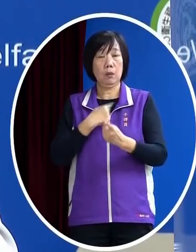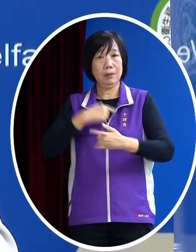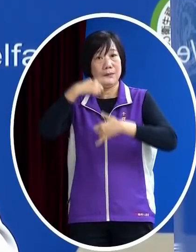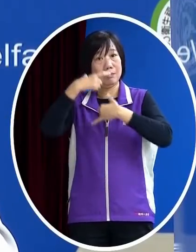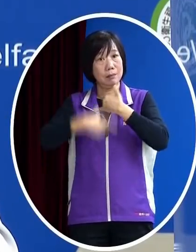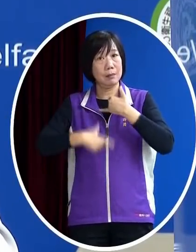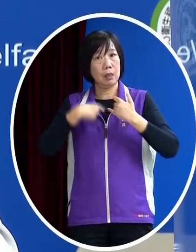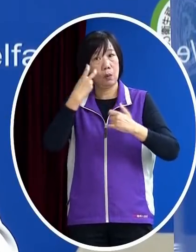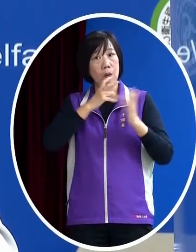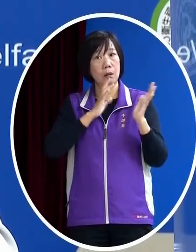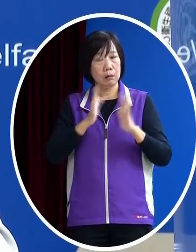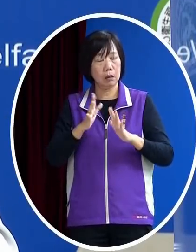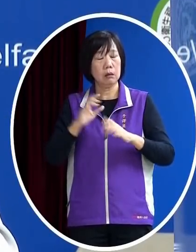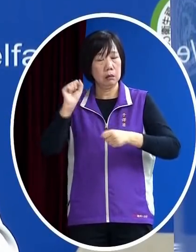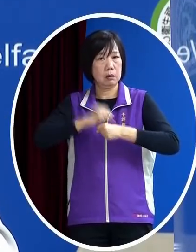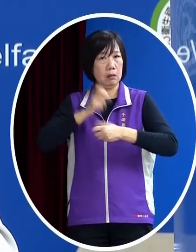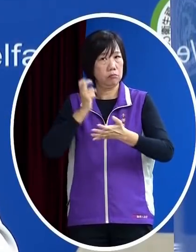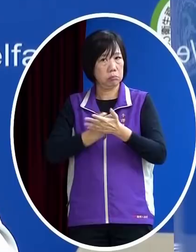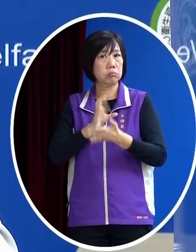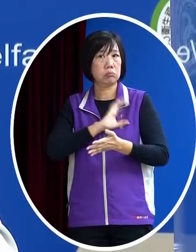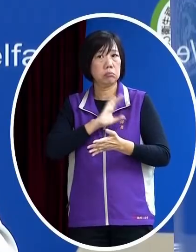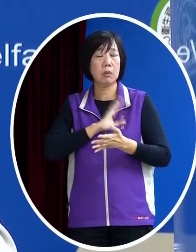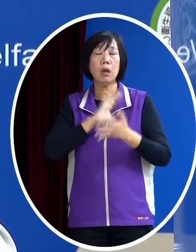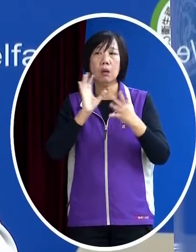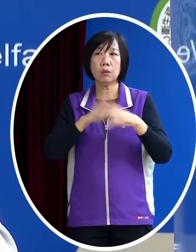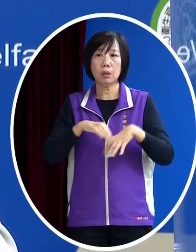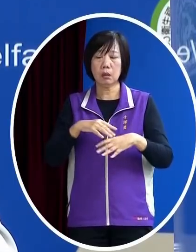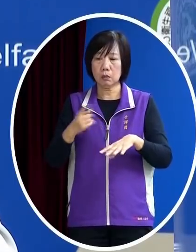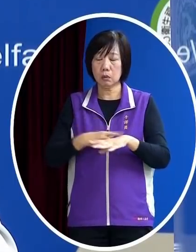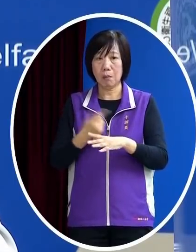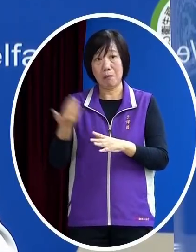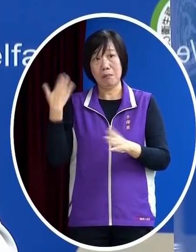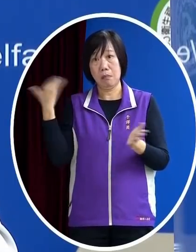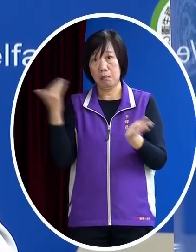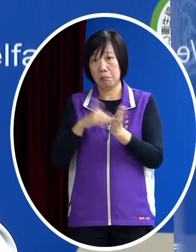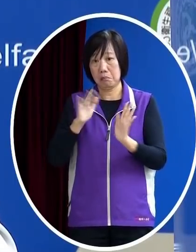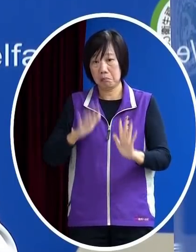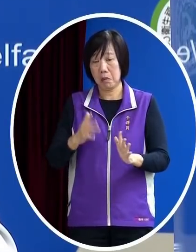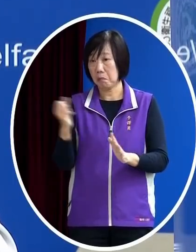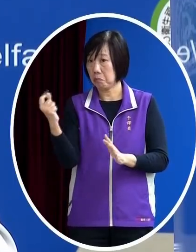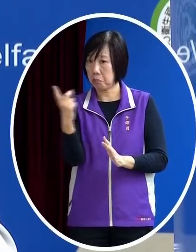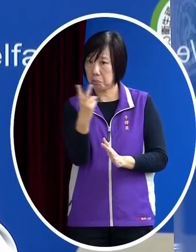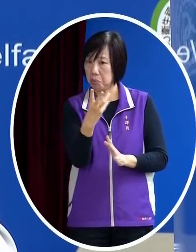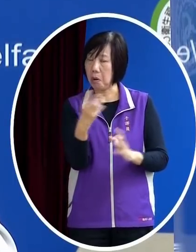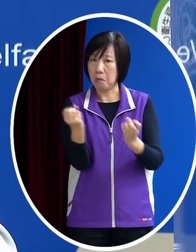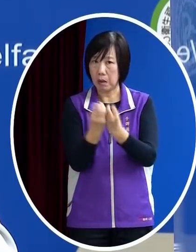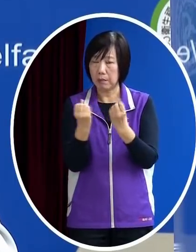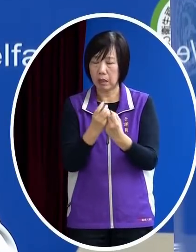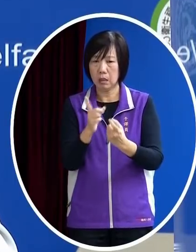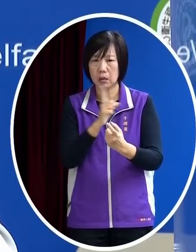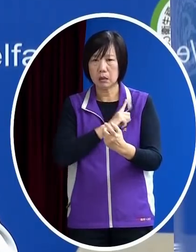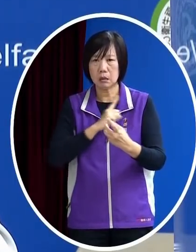本上是要加严。从几个案例来看，这些相关的自主管理并没有被落